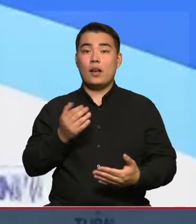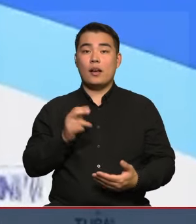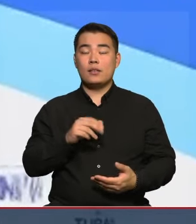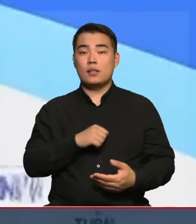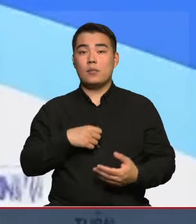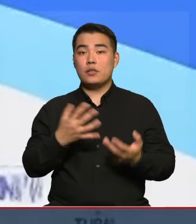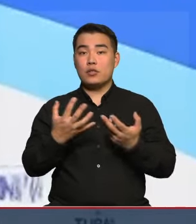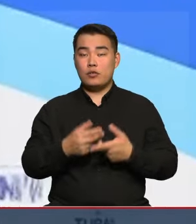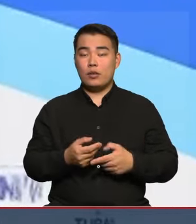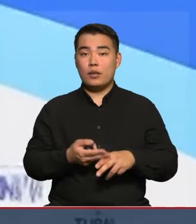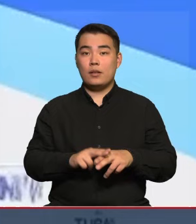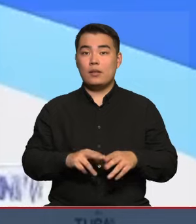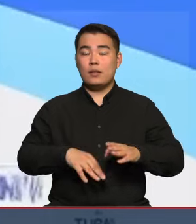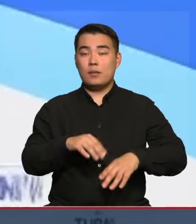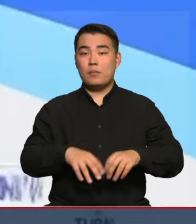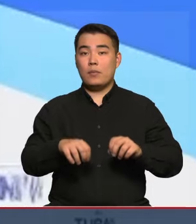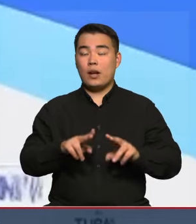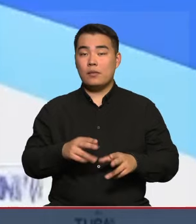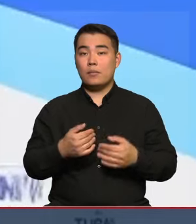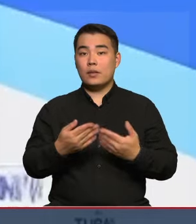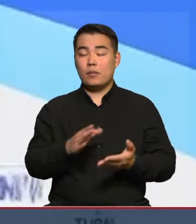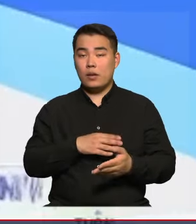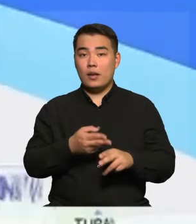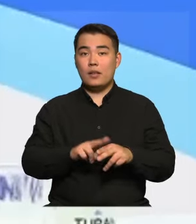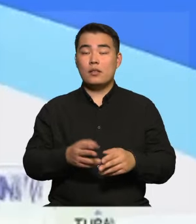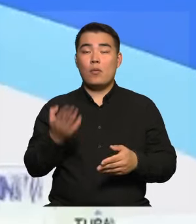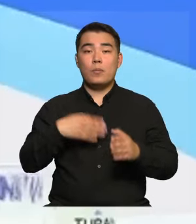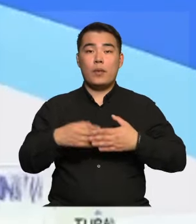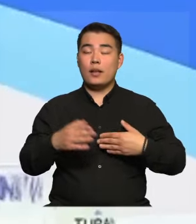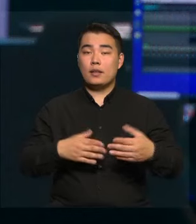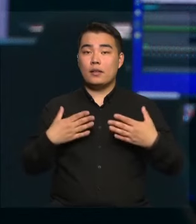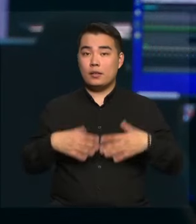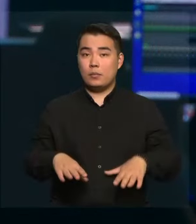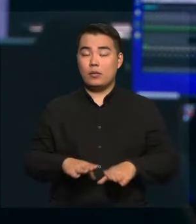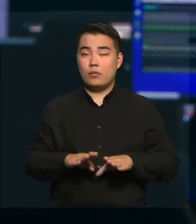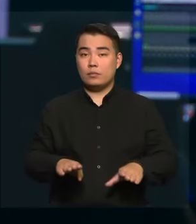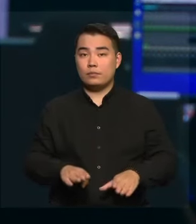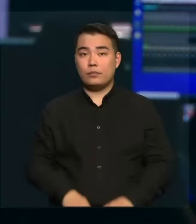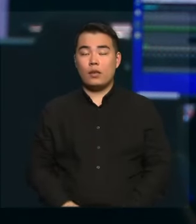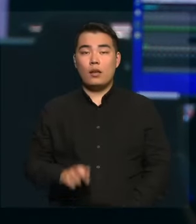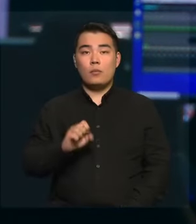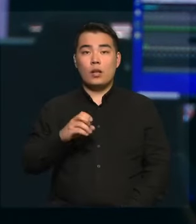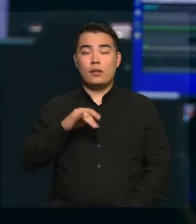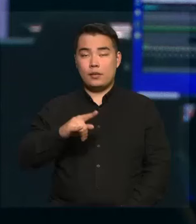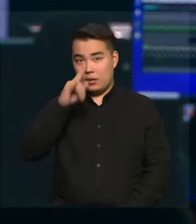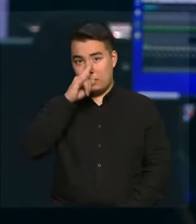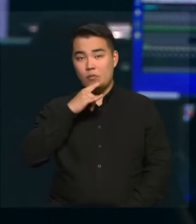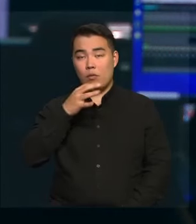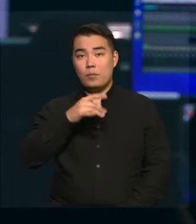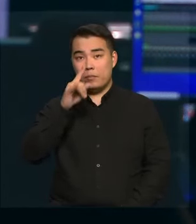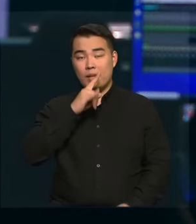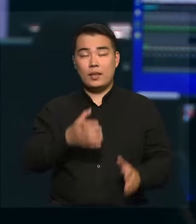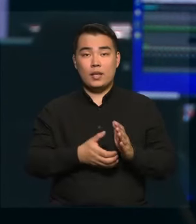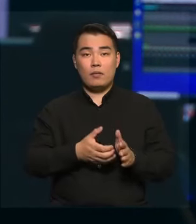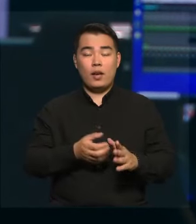төлемдерінің есептері әдістемесі бекітілді. Бұрын бұндай әдістеме болмаған. Батыс Қазақстан облысында бензин